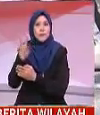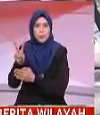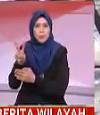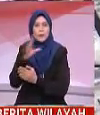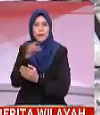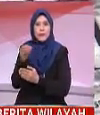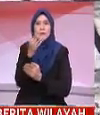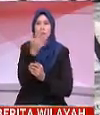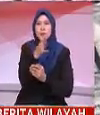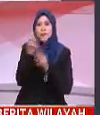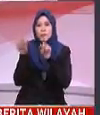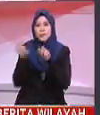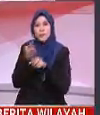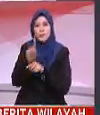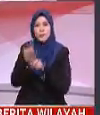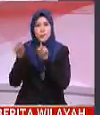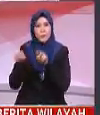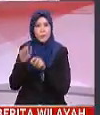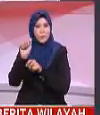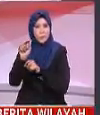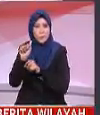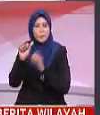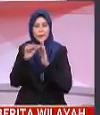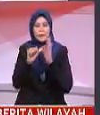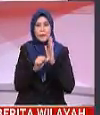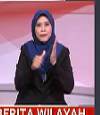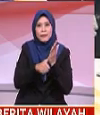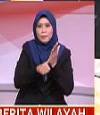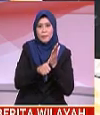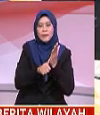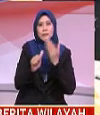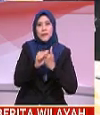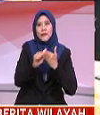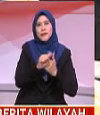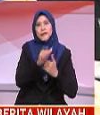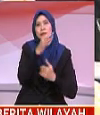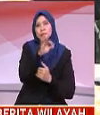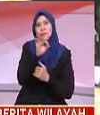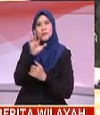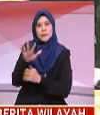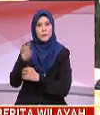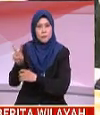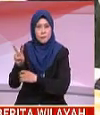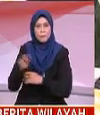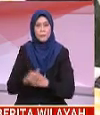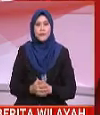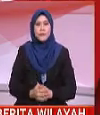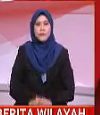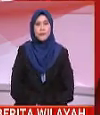Seksyen 15-1-A Akta Dadah Berbahaya 1952.